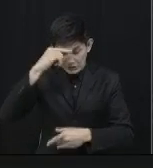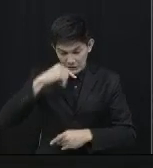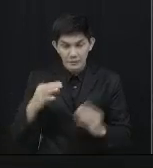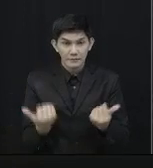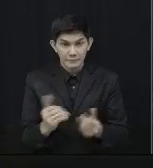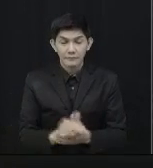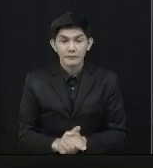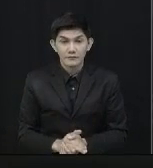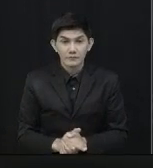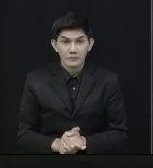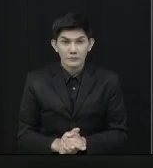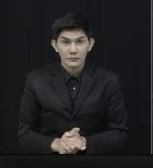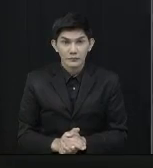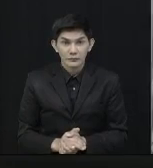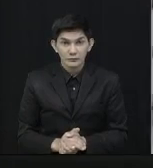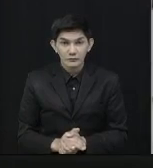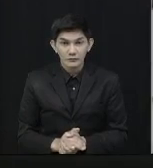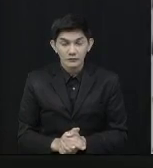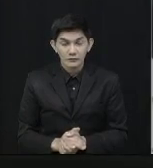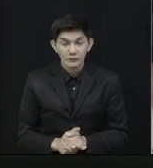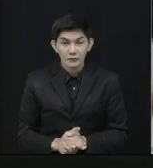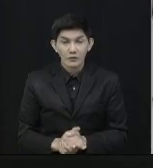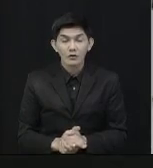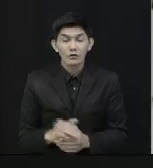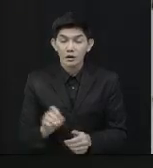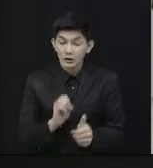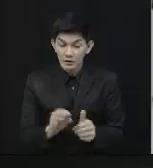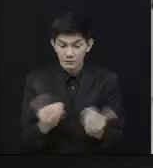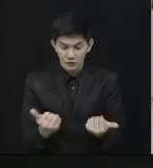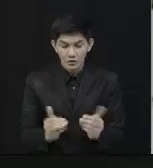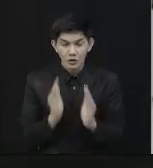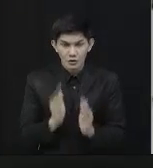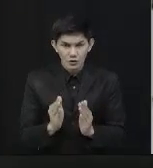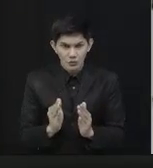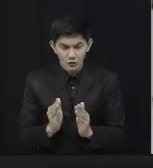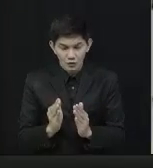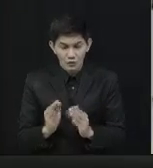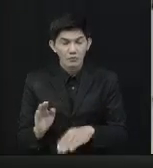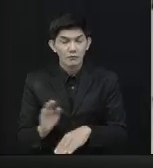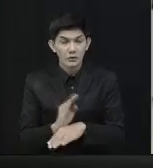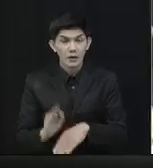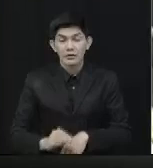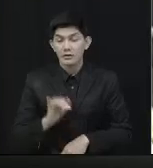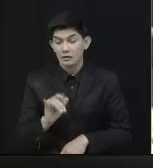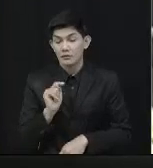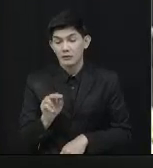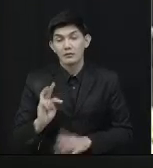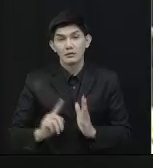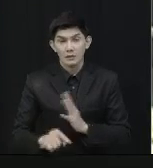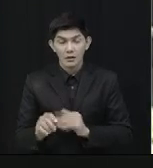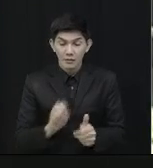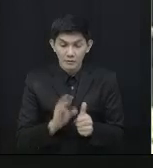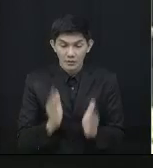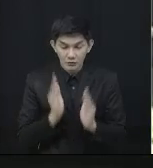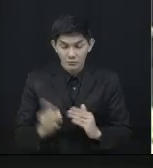นี้บทความดังกล่าวซึ่งนำเสนอโดยทีมงานของไทมส์หรือไทมส์สตาฟได้ให้คำแนะนำชาวต่